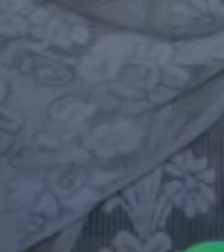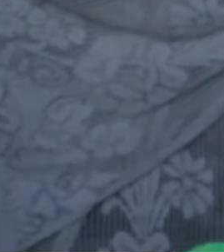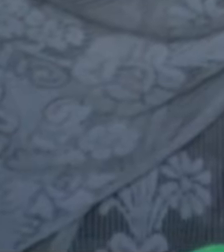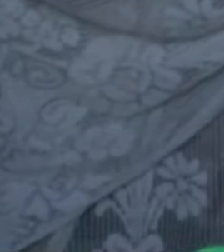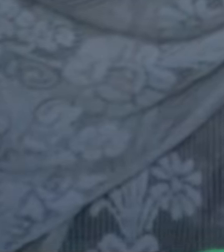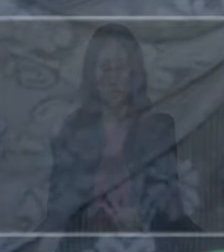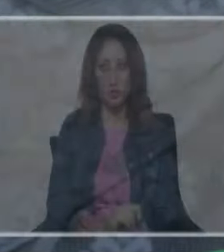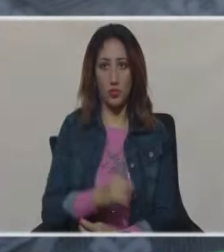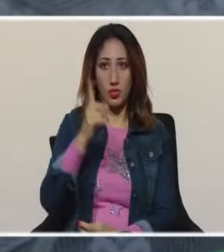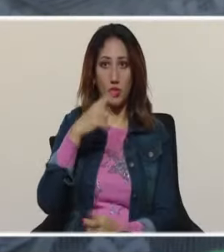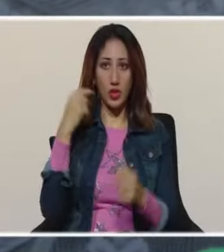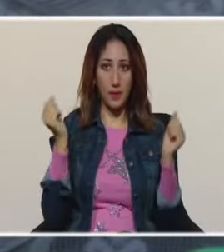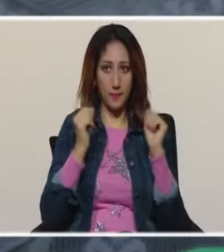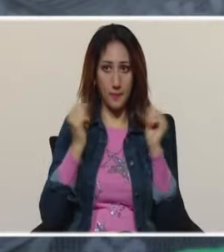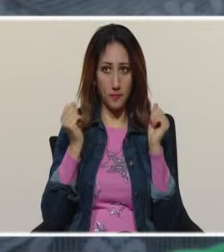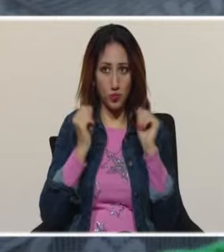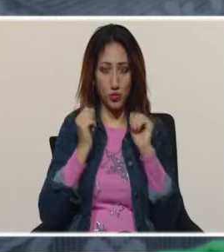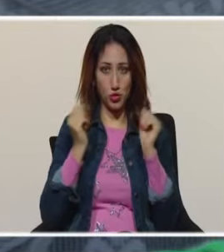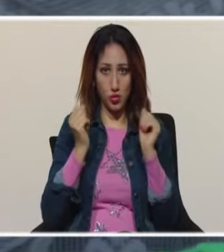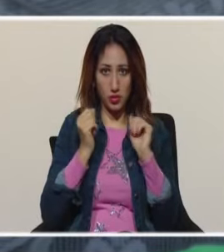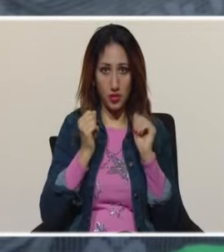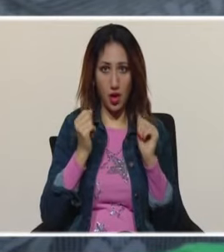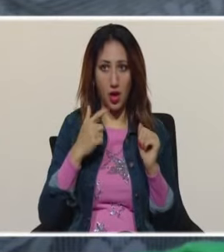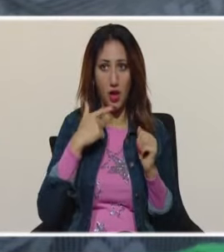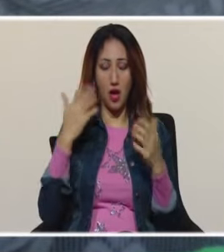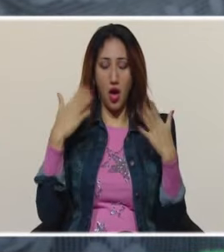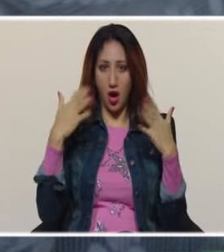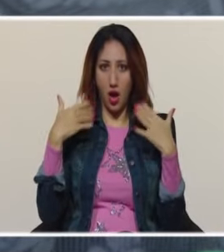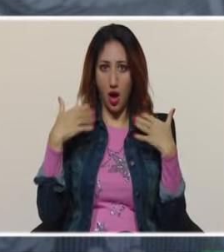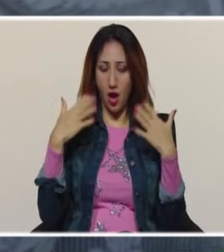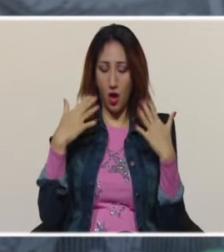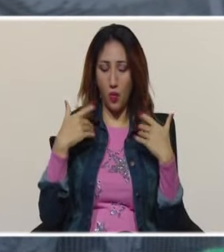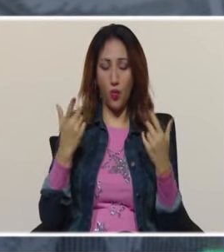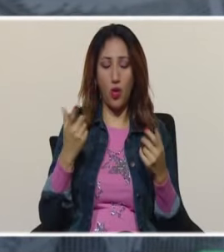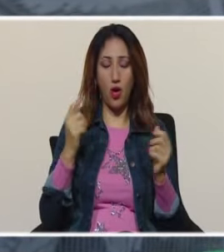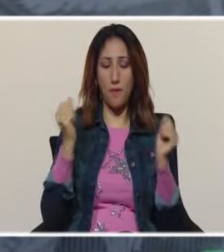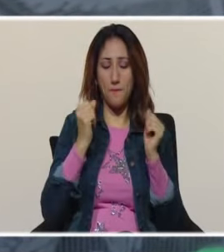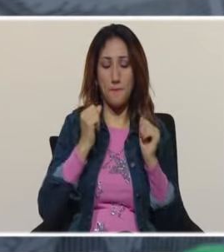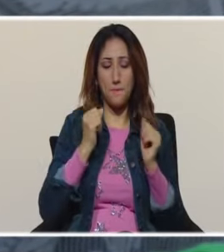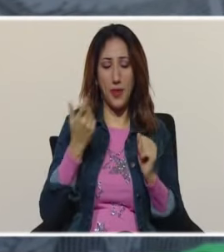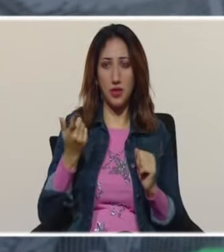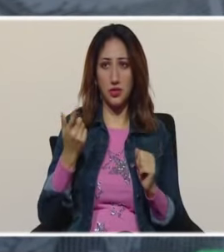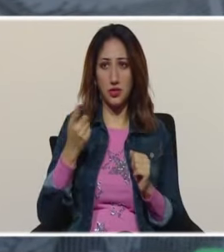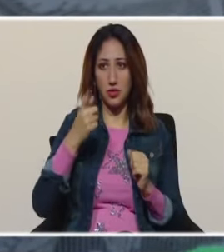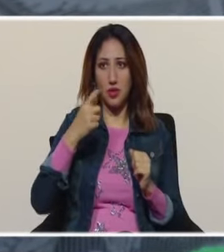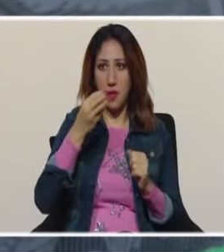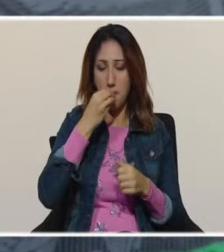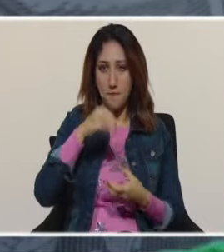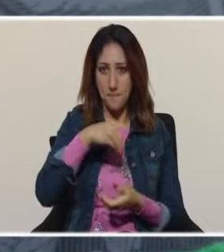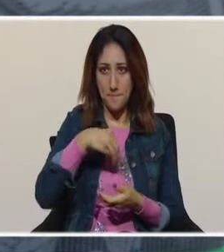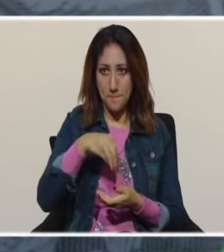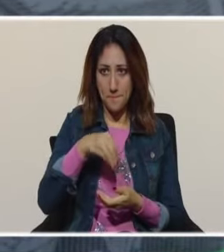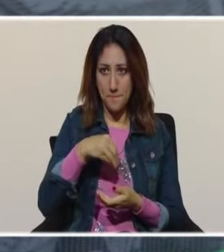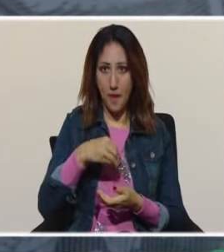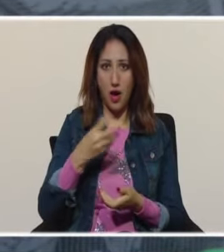أنا اللي يجي الشتاء زي اللي من دول، قلت والله ولا بعرف الهواء ولا العمس، ومغزه كنت حتى الأكل اللي بقاعدين ناكل